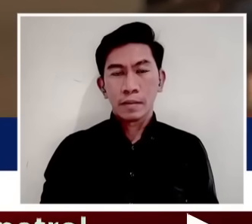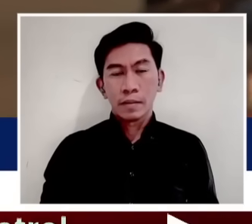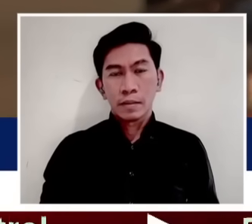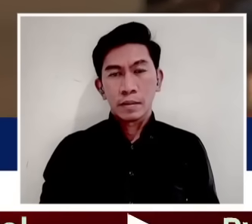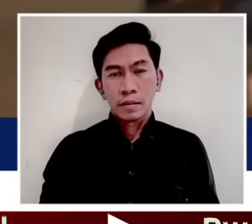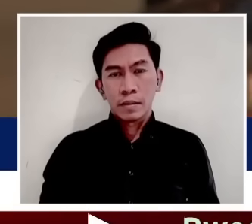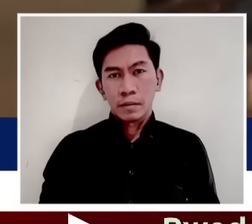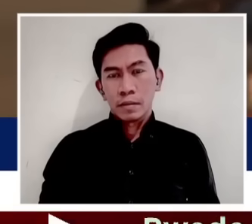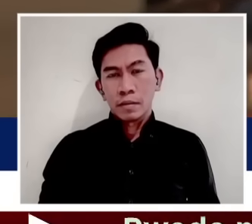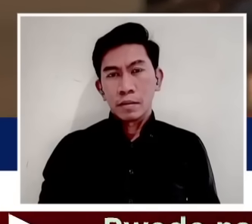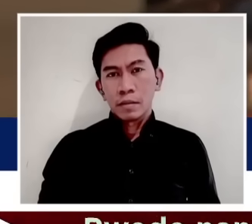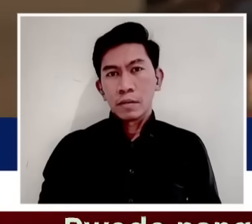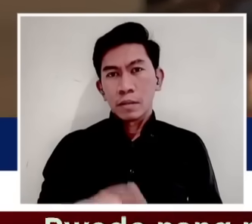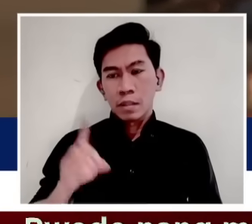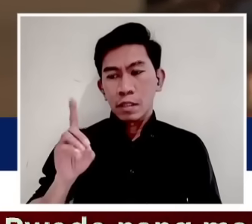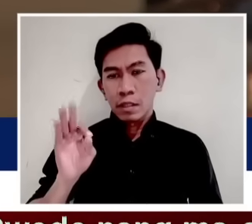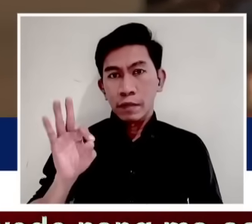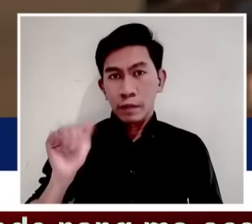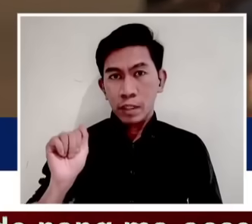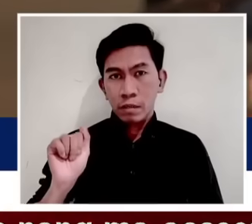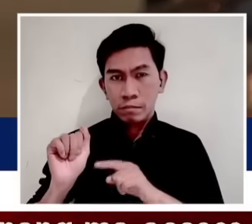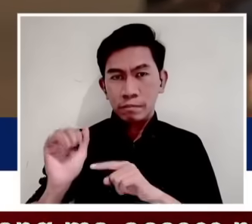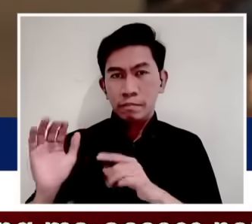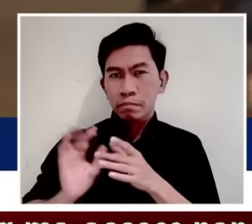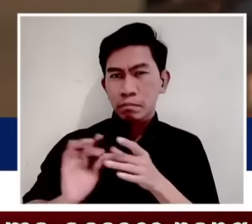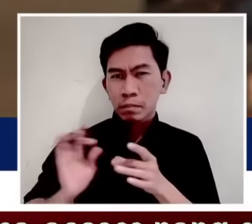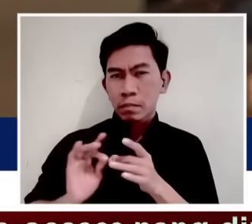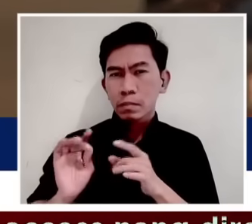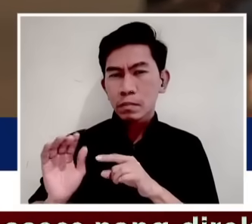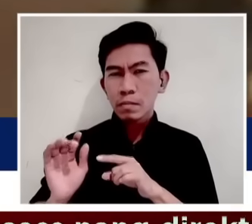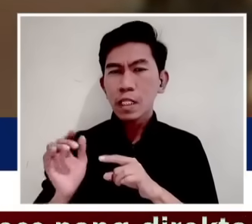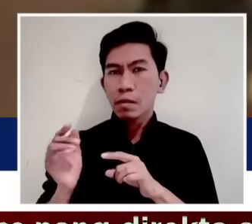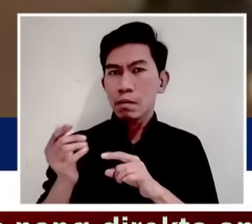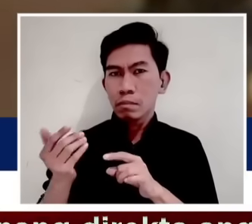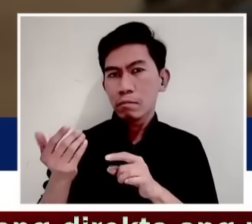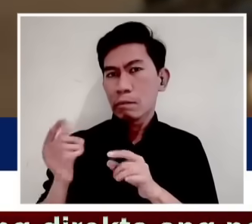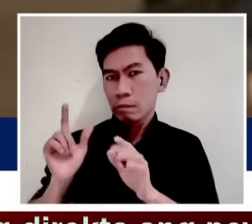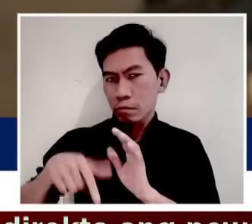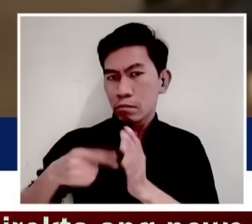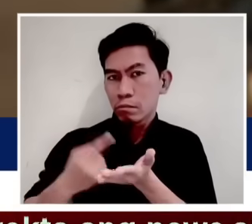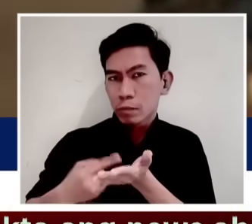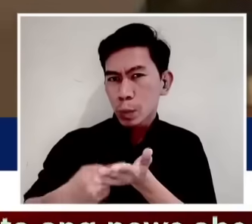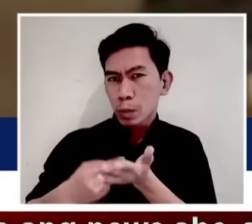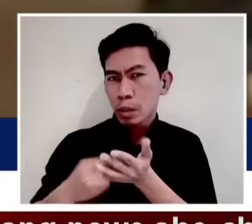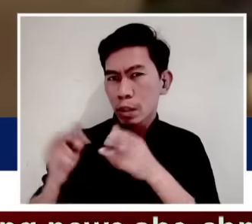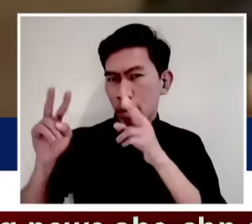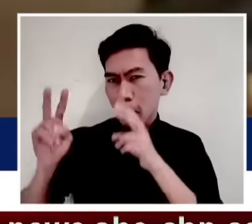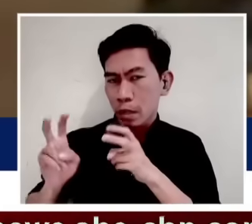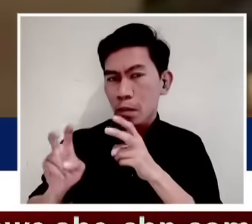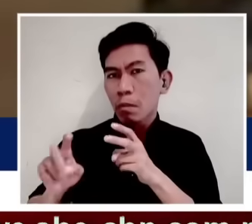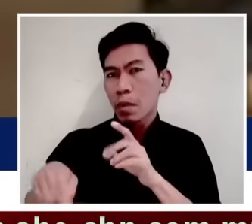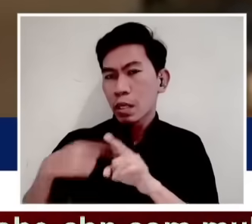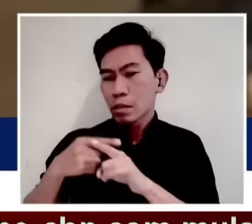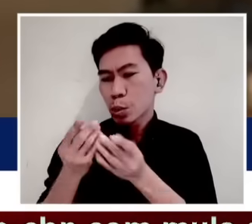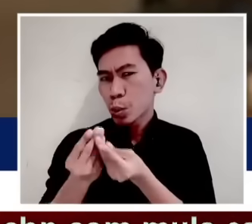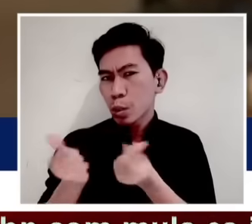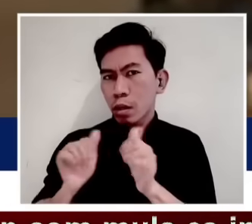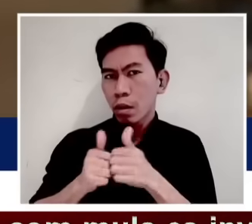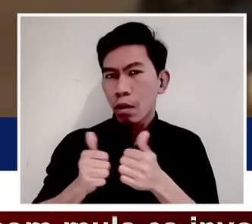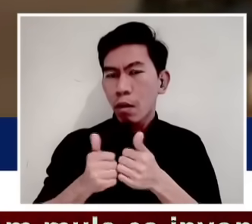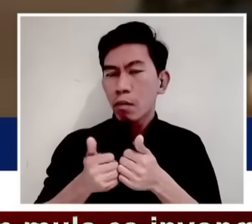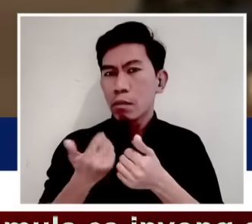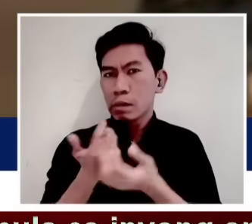Ayon sa DFA ay inaasahan rin na pag-uusapan ang issue at ang mga posibleng solusyon kung paano maililigtas ang mga foreign nationals